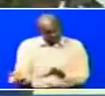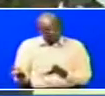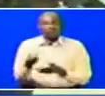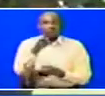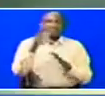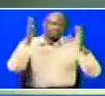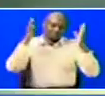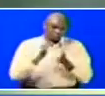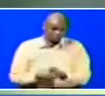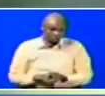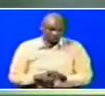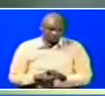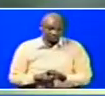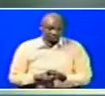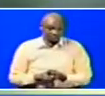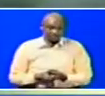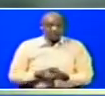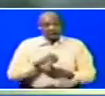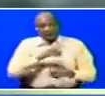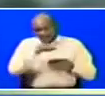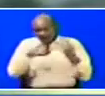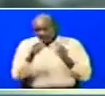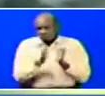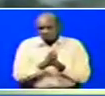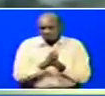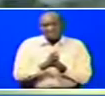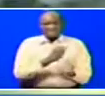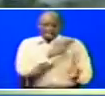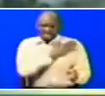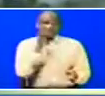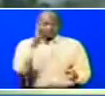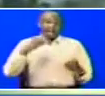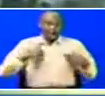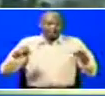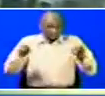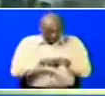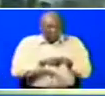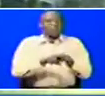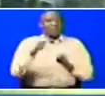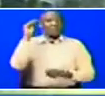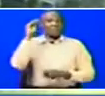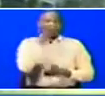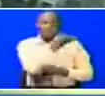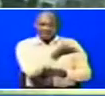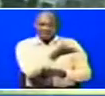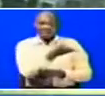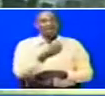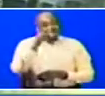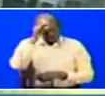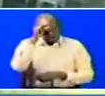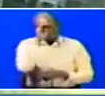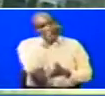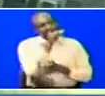hizo. Na kuhusiana na tishio la NASA kuongoza shughuli sambamba, serikali imeuomba muungano